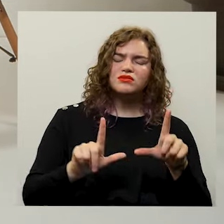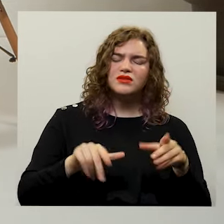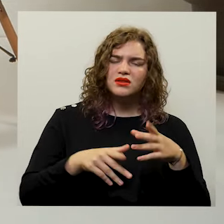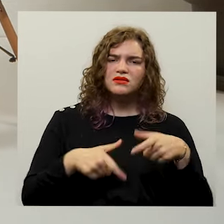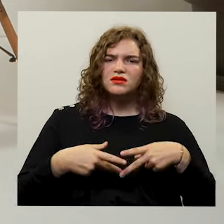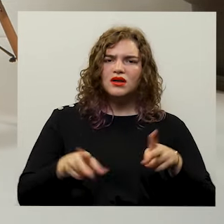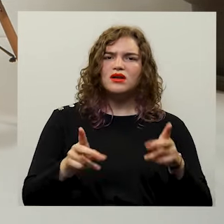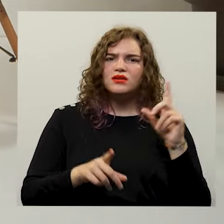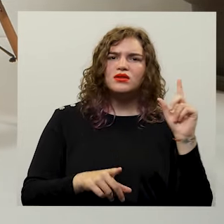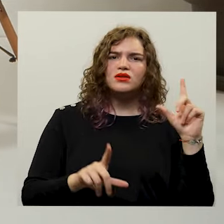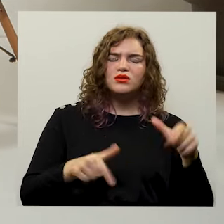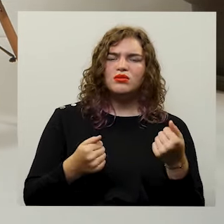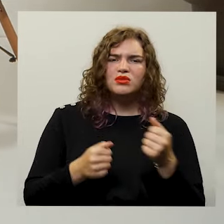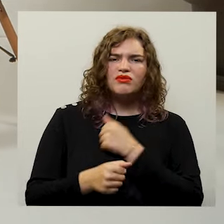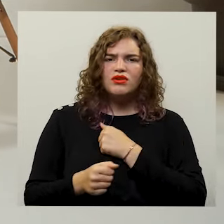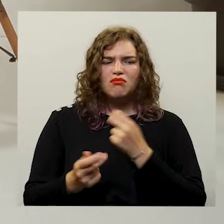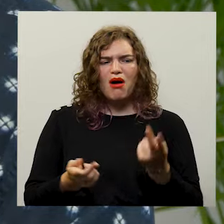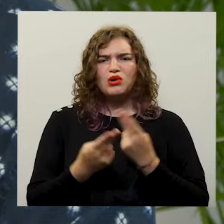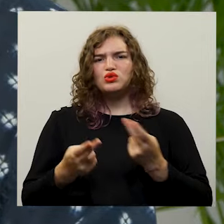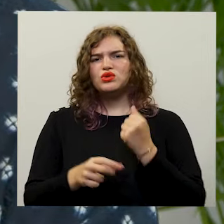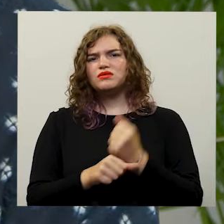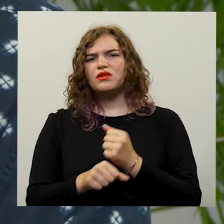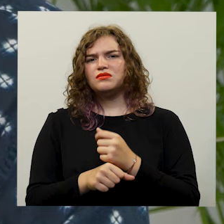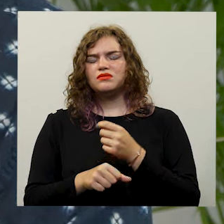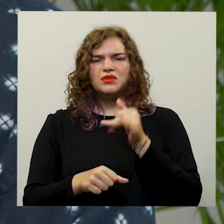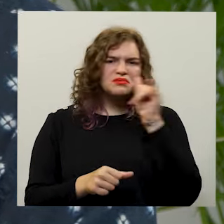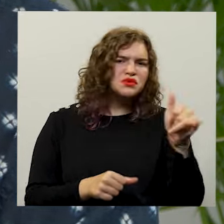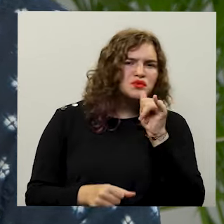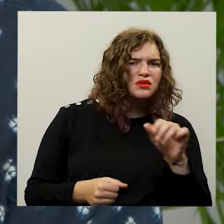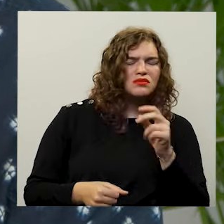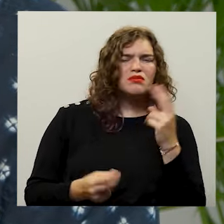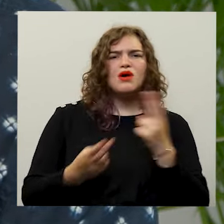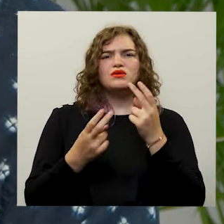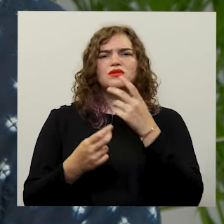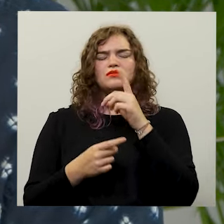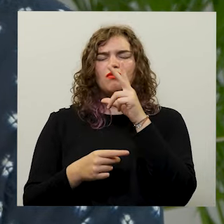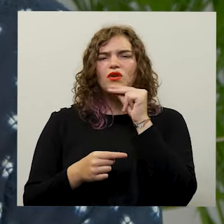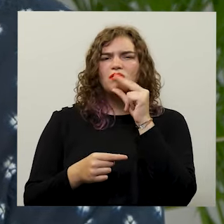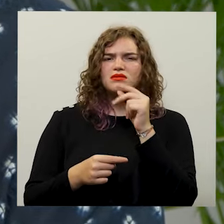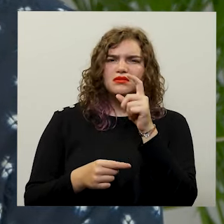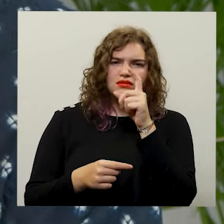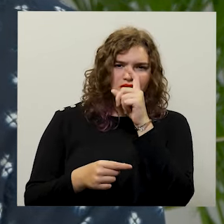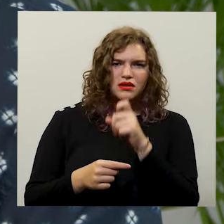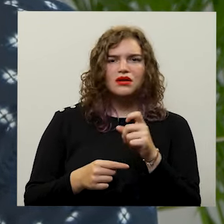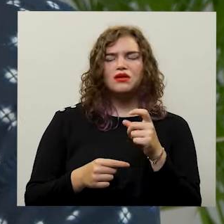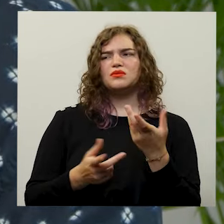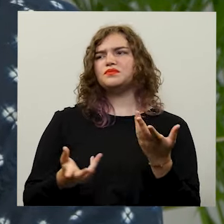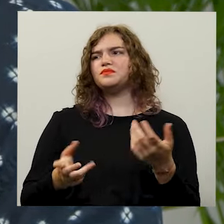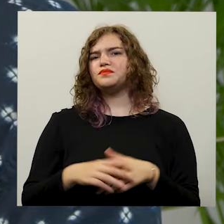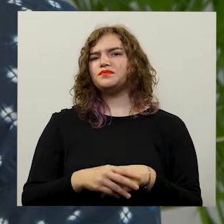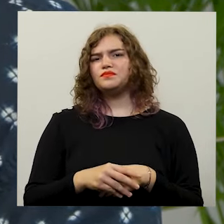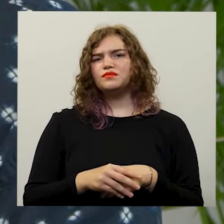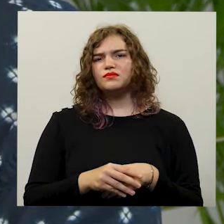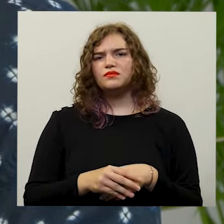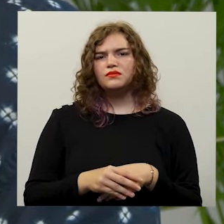Domnului le frică. Deci e mai ușor să înjură, mai ușor să vorbească de rău, mai ușor lucrurile astea, dar